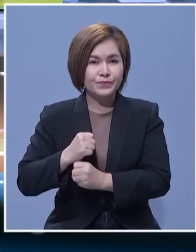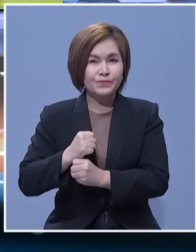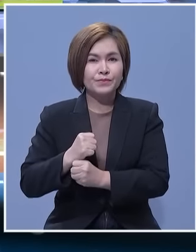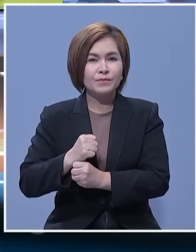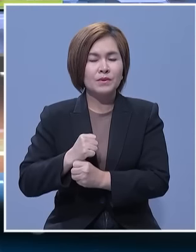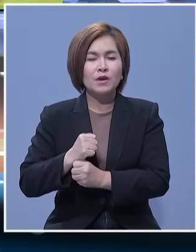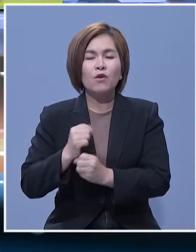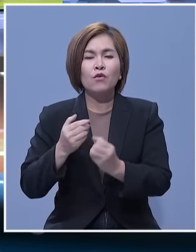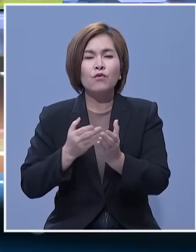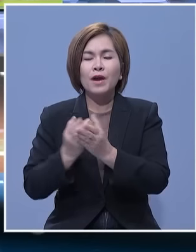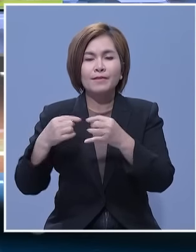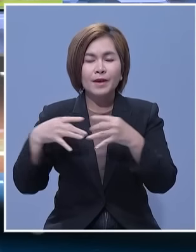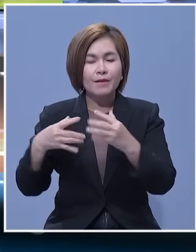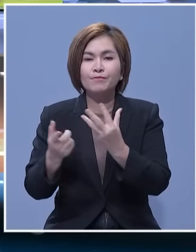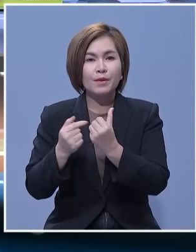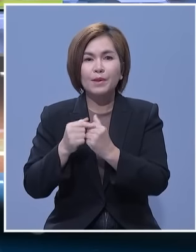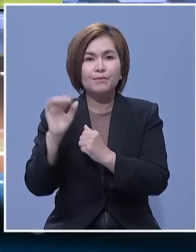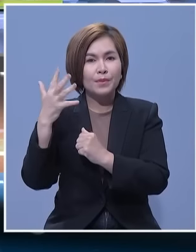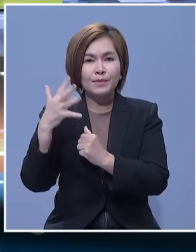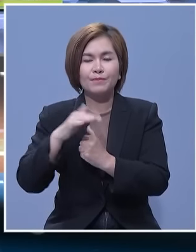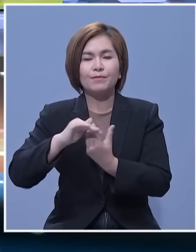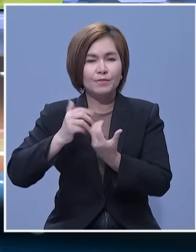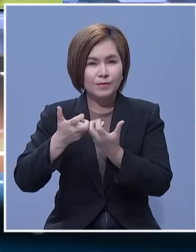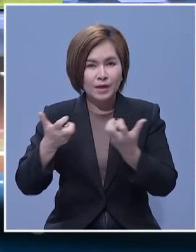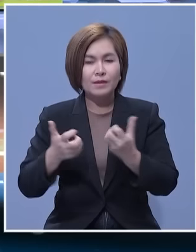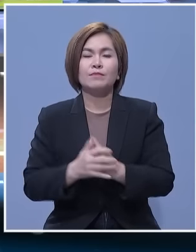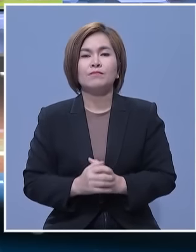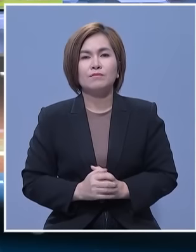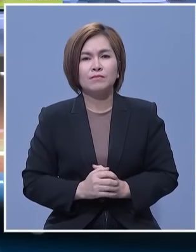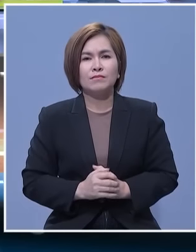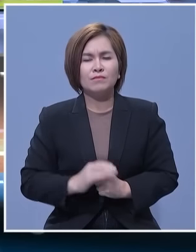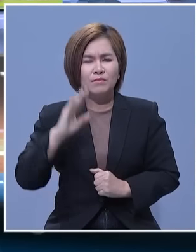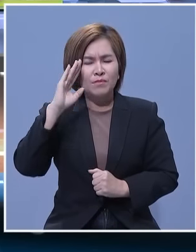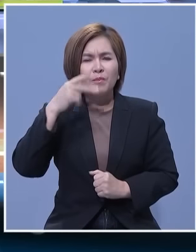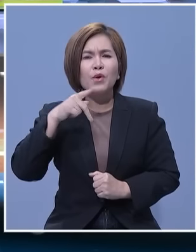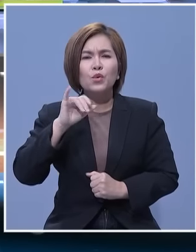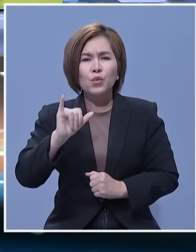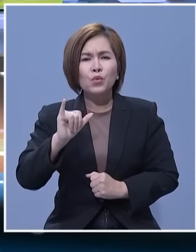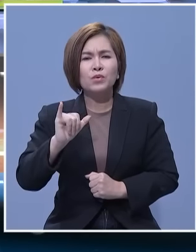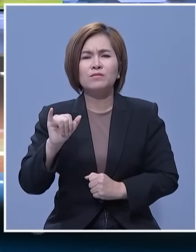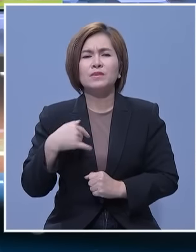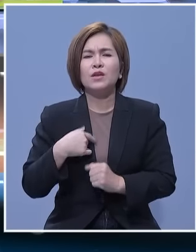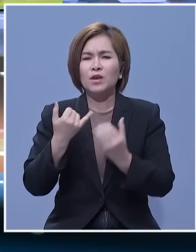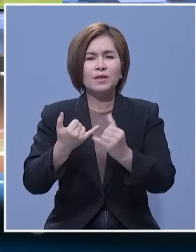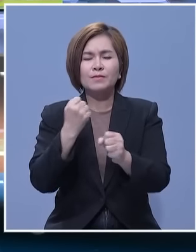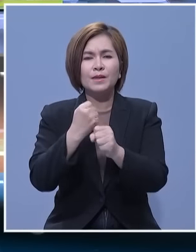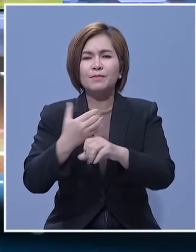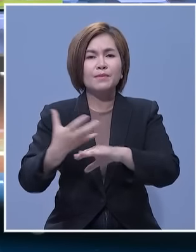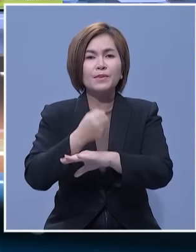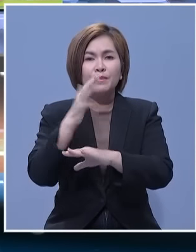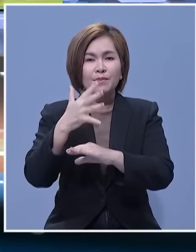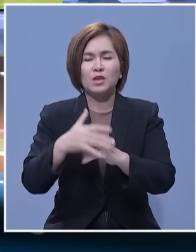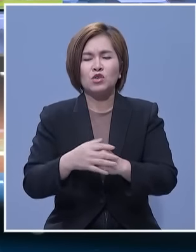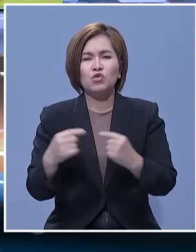เป็นฝ่ายค้านอยู่ณตอนนี้นะครับอ่าส่วนพลเอกประยุทธ์เองหลายคนก็บอกว่าจริงๆตัดท่านทิ้งก็ได้นะท่านี้กลับมาแล้วเออเพราะท่านเป็น